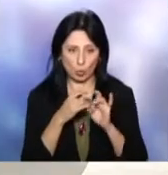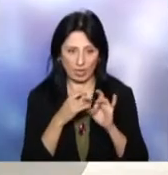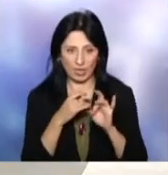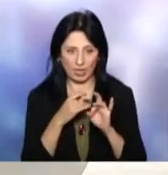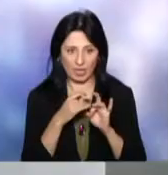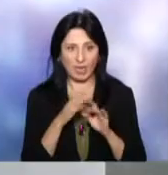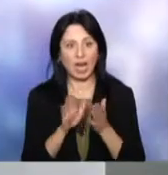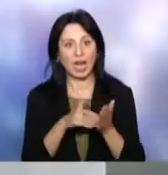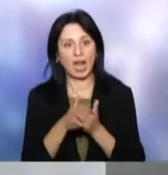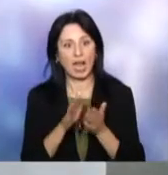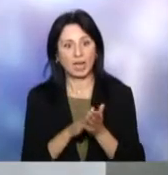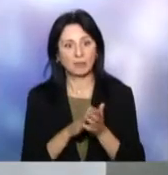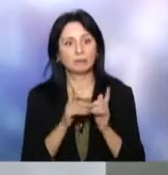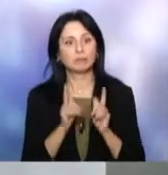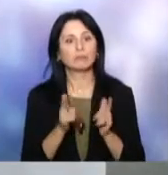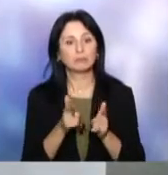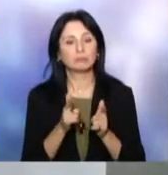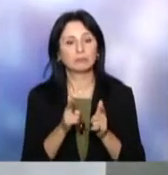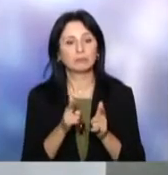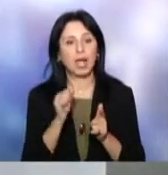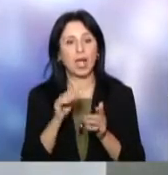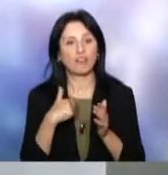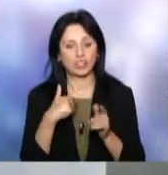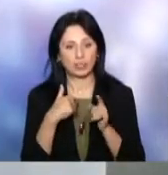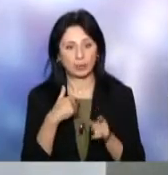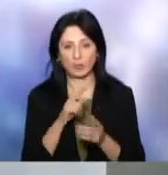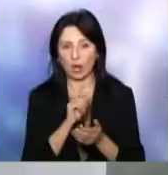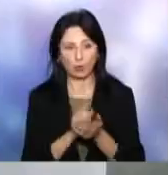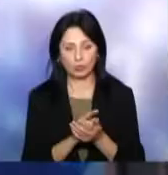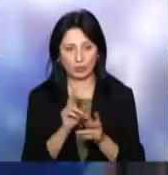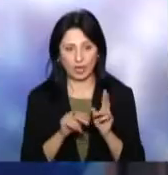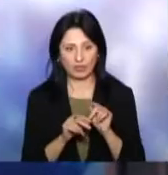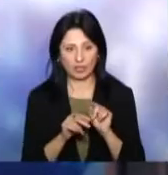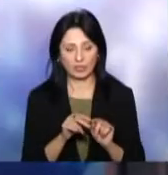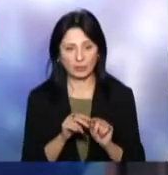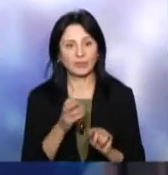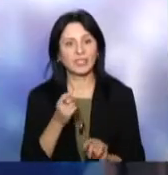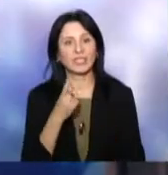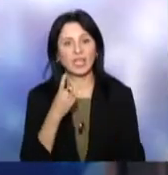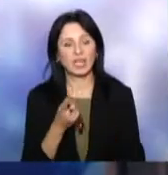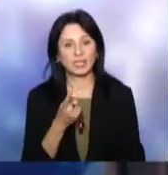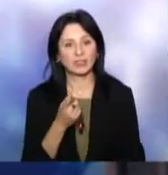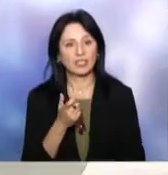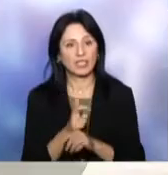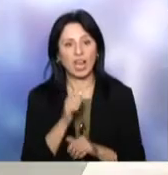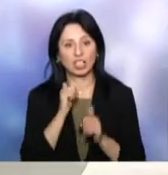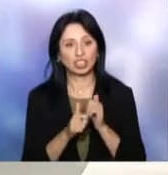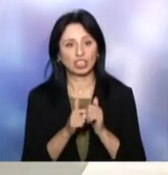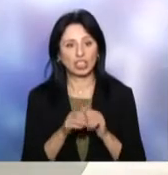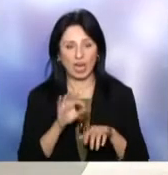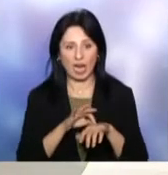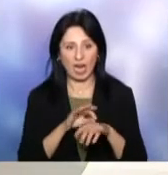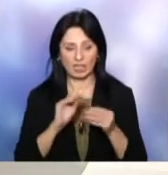მაგალითად კარაქი, მზასახით არის ავიტამინი და ეს აუცილებლად გაითვალისწინეთ. Კიდევ ერთი, ძალიან ხშირად